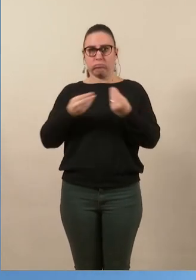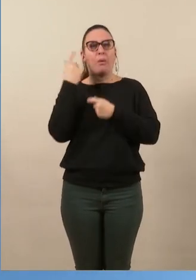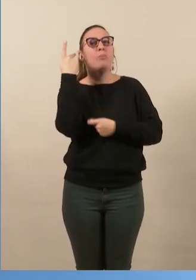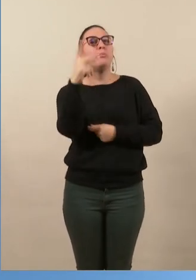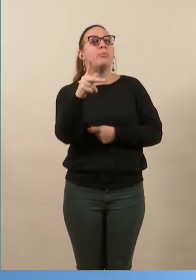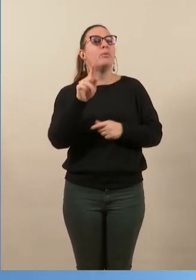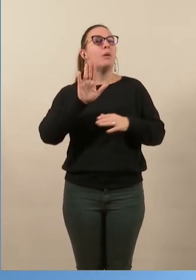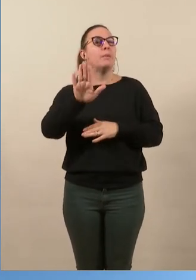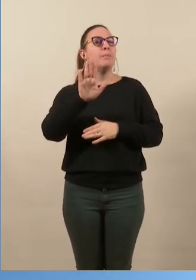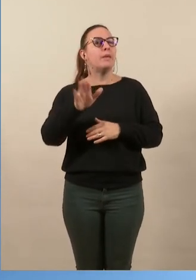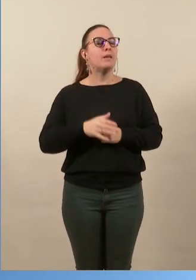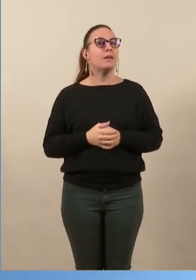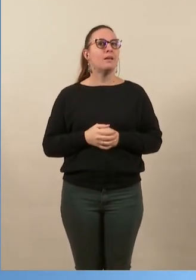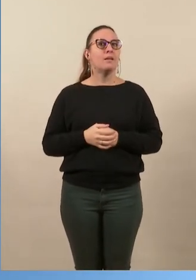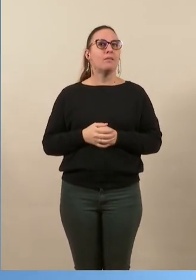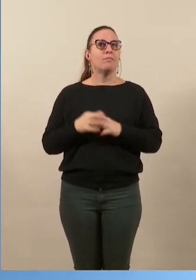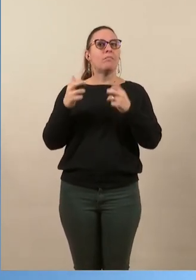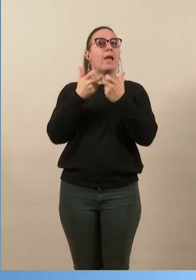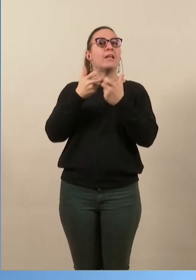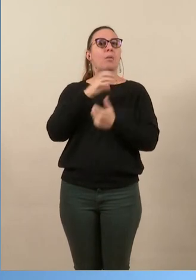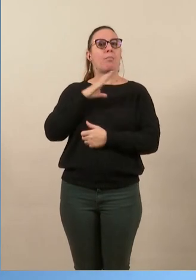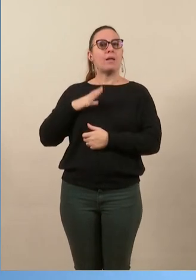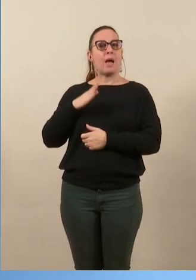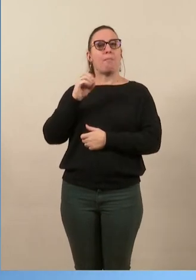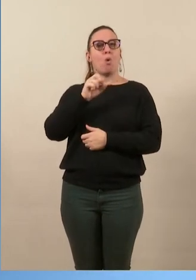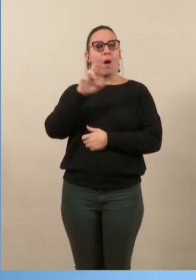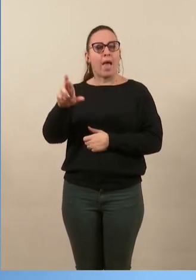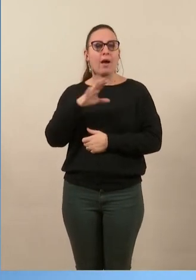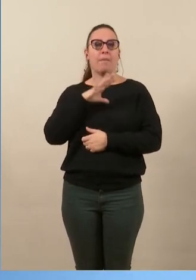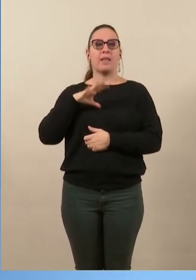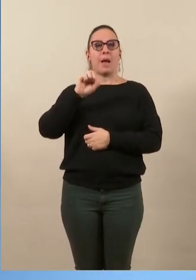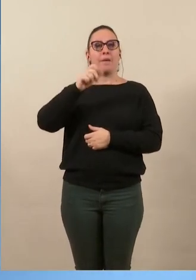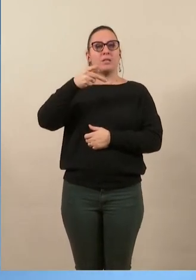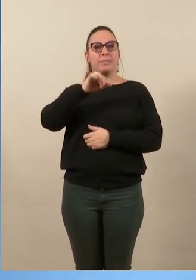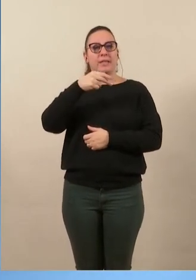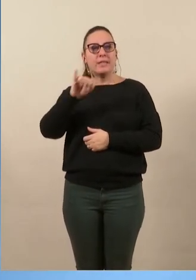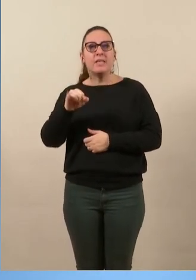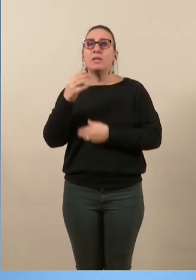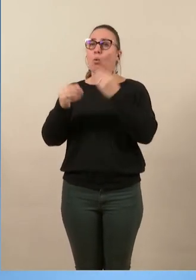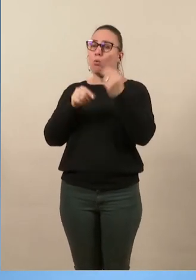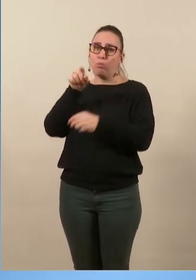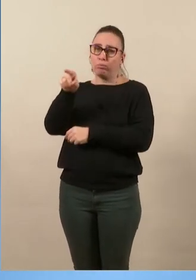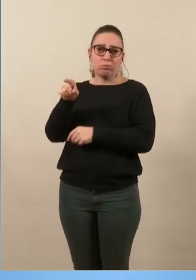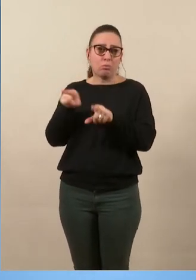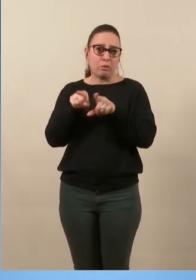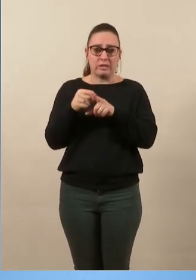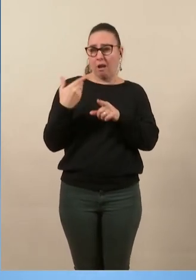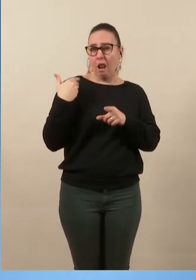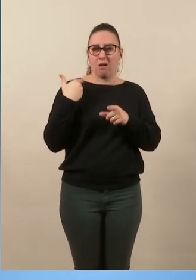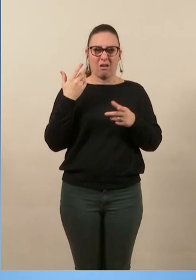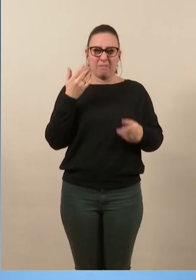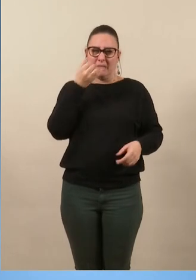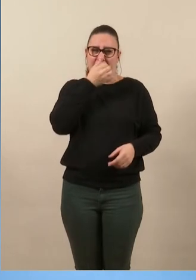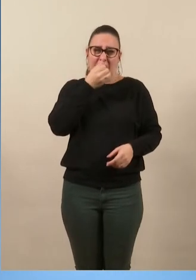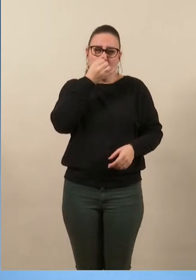effectivement comme les exemples on été donné par Brigit Boer Dominique spini Nicolas c'est ça ça donne ça tourne au ridicule parce que ça